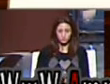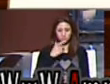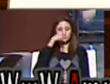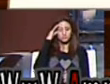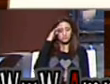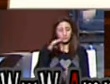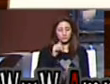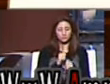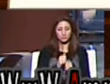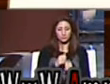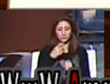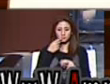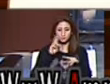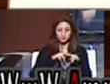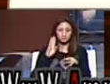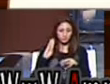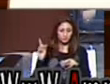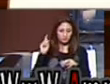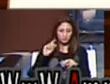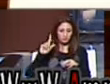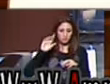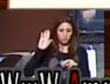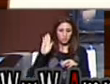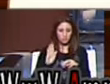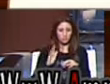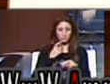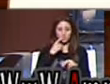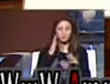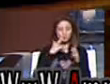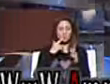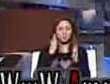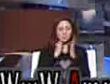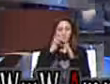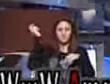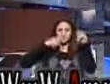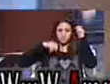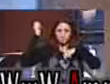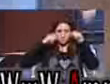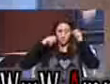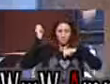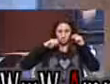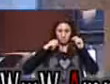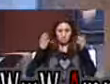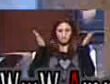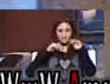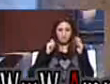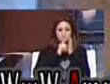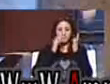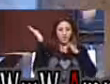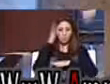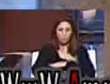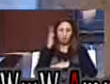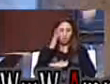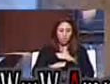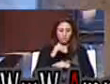شكرا نيافة الانبا كرولوس اسقف نجع حمادي. بسبب سوء الاحوال الجوية والامطار ادت انهيار منزلين في اسوان ولم